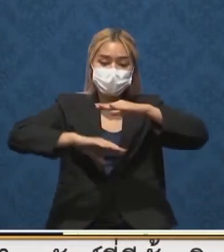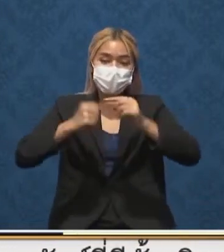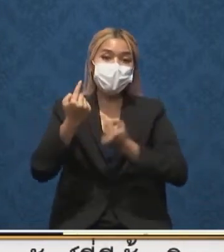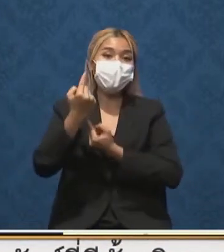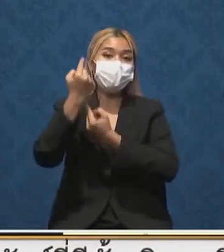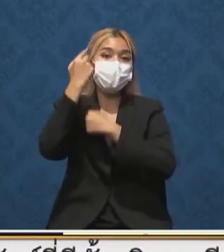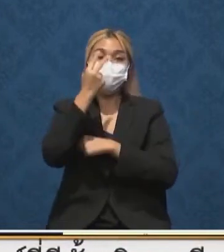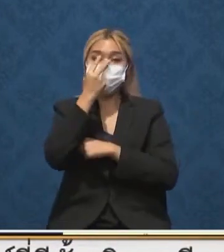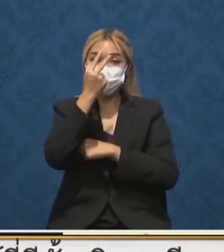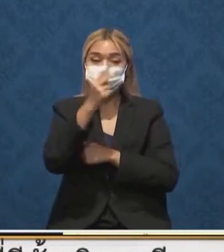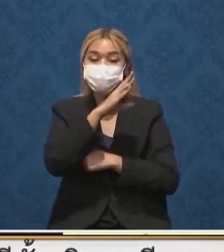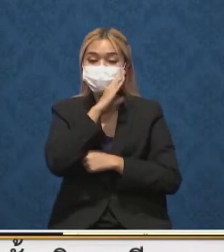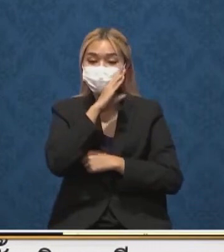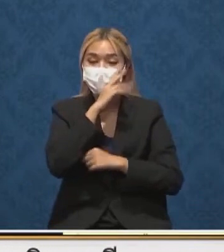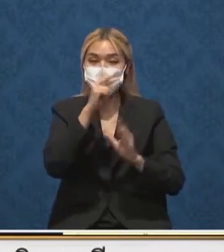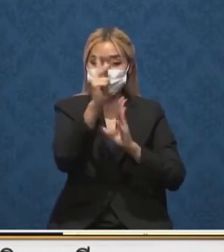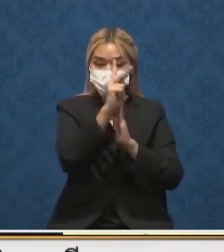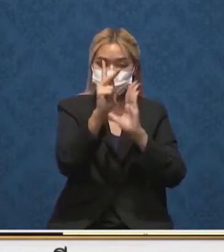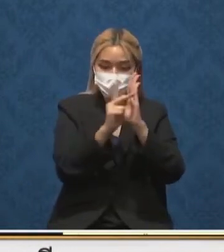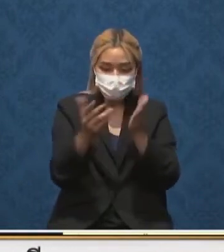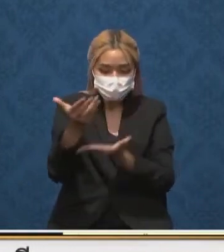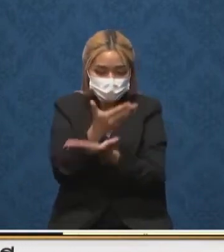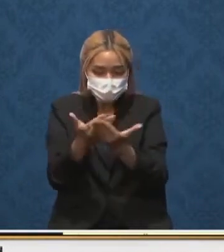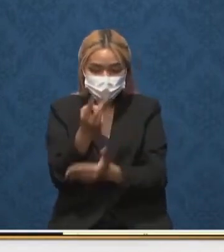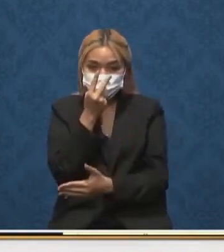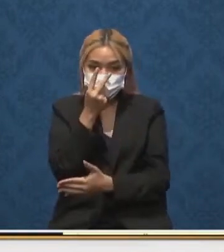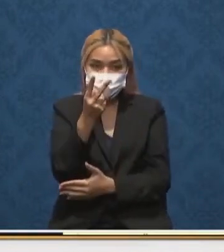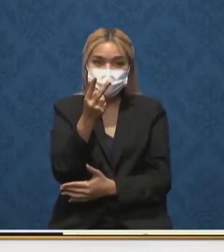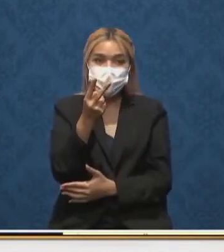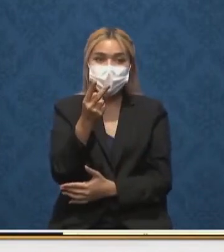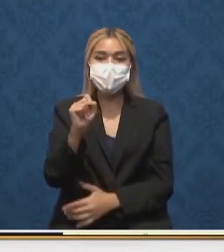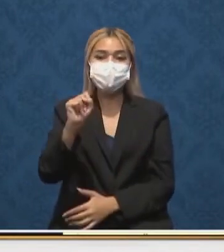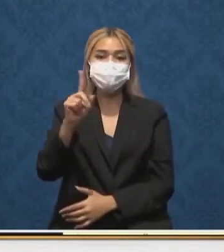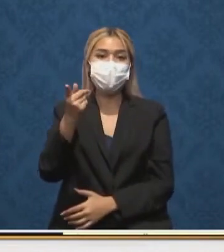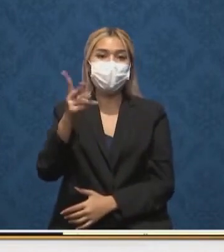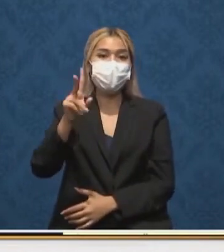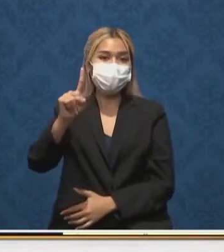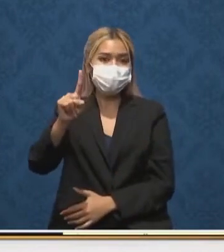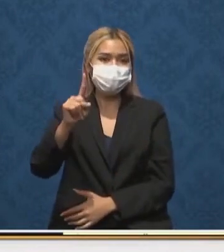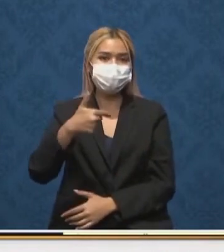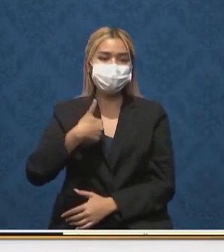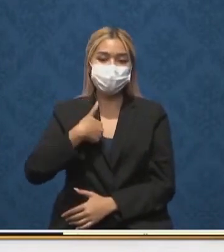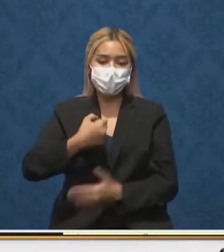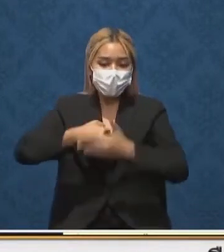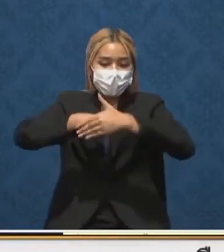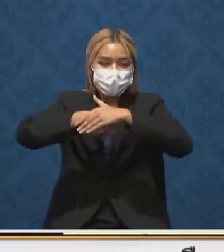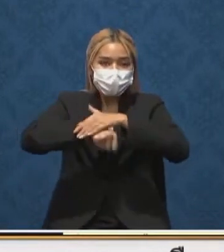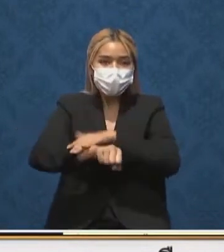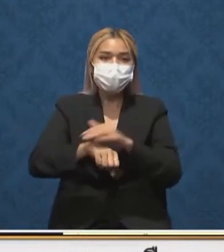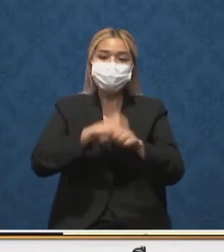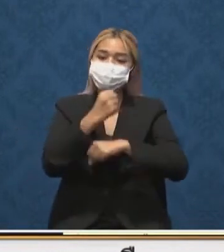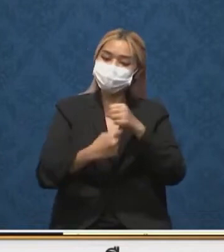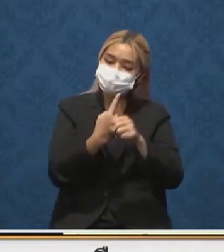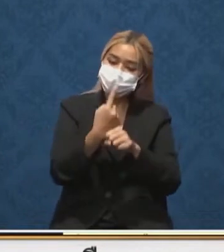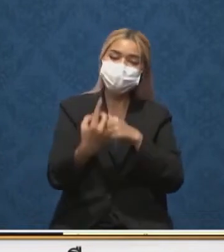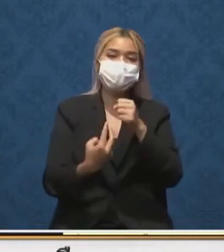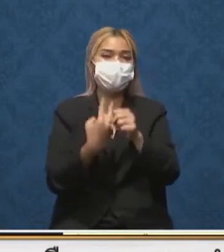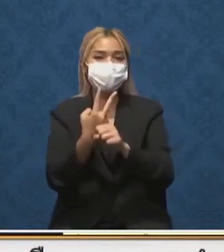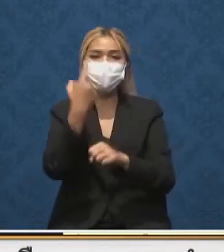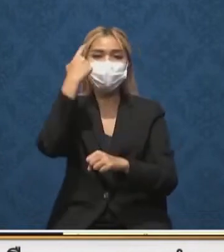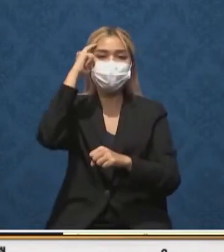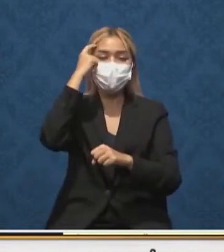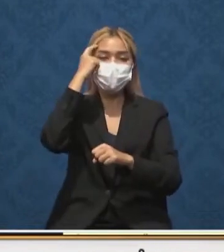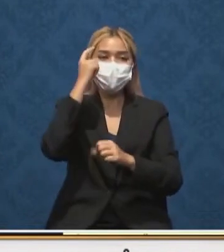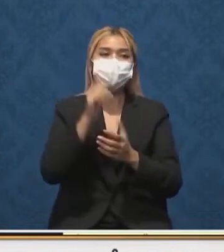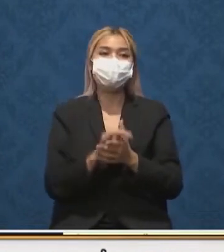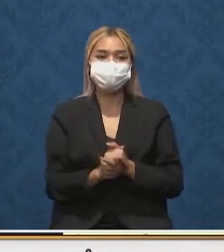กฎหมายมาเขาไปแจ้ง2ค 1ในขณะนั้นกระผมเองก็เพิ่งเกิดได้ 2-3ปีเท่านั้นนะครับก็